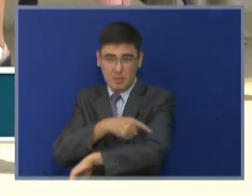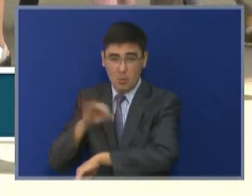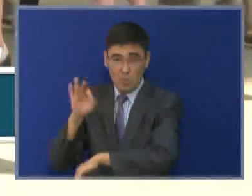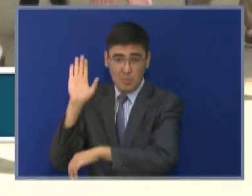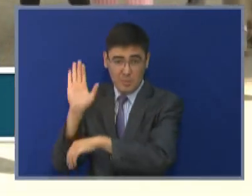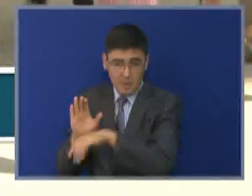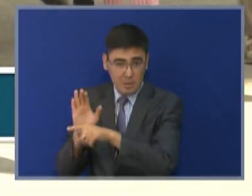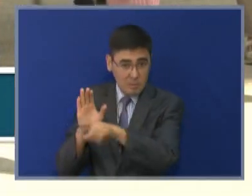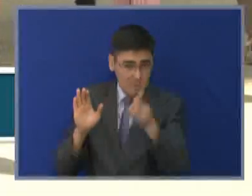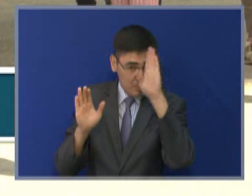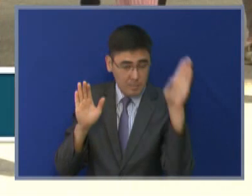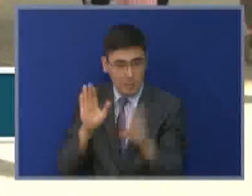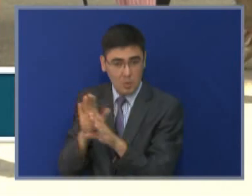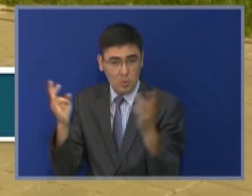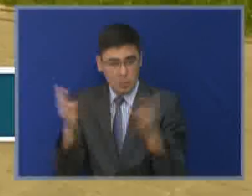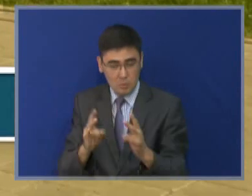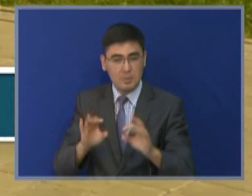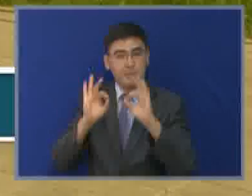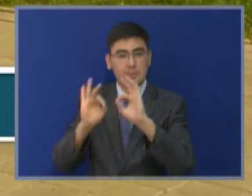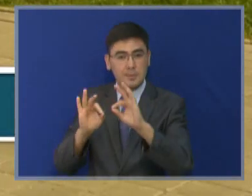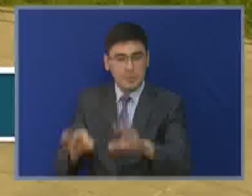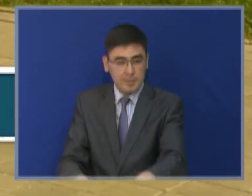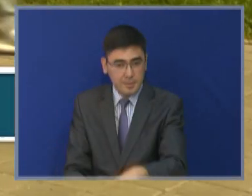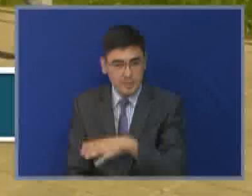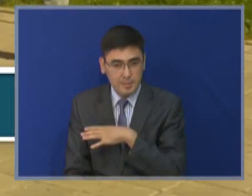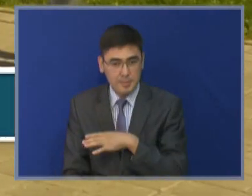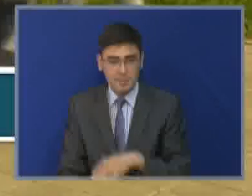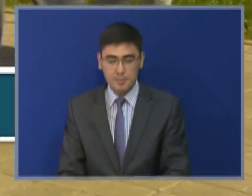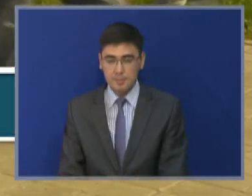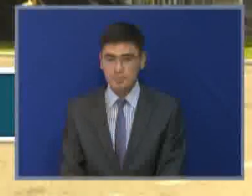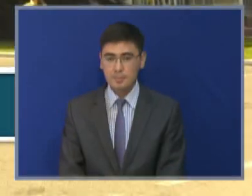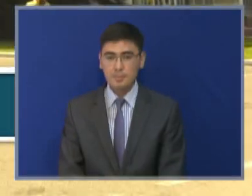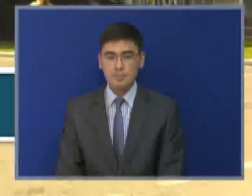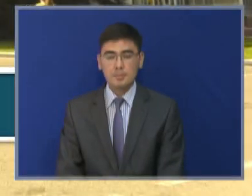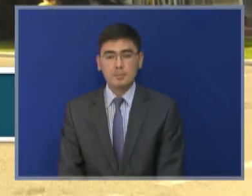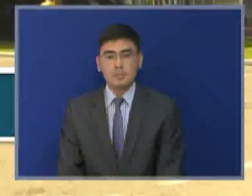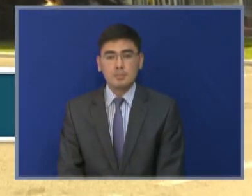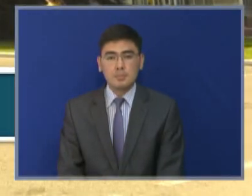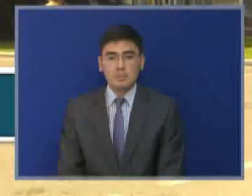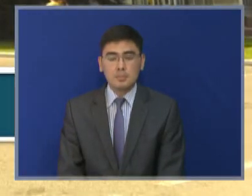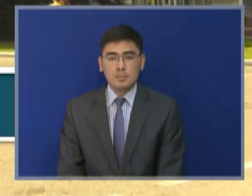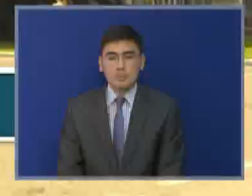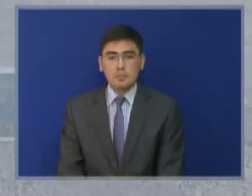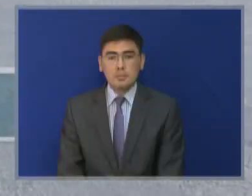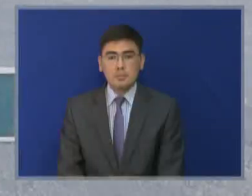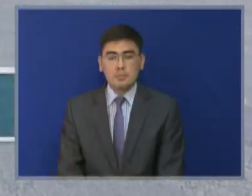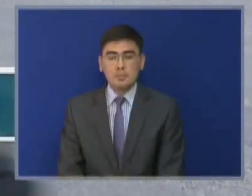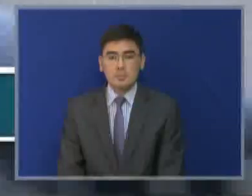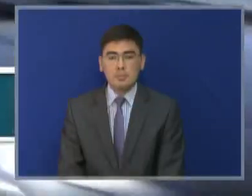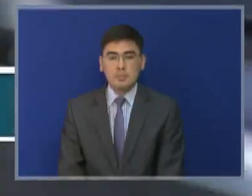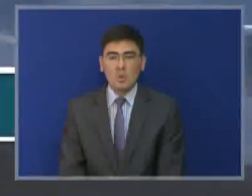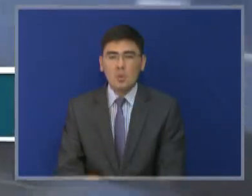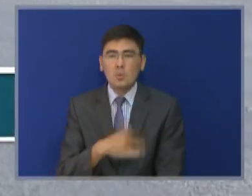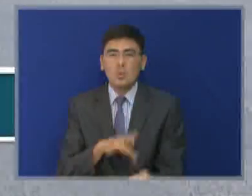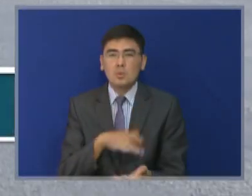туралы жаңа қаулысына сілтеме жасады. Рысқұл Мадвасова, Сәуле Байғалиева, Елжан Мағзумов, Семей телеарнасы.